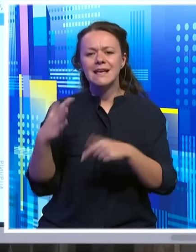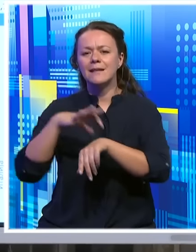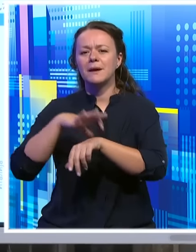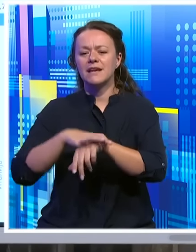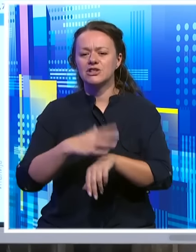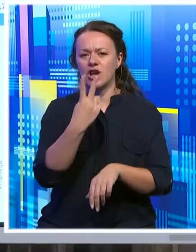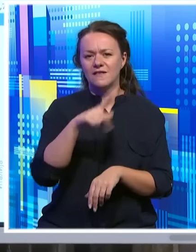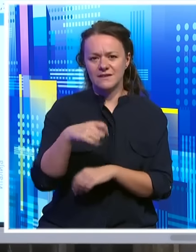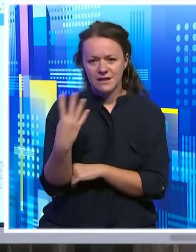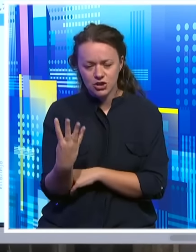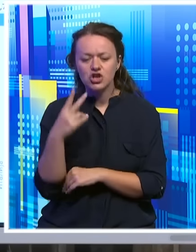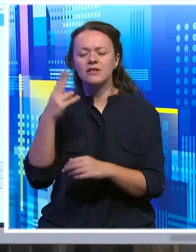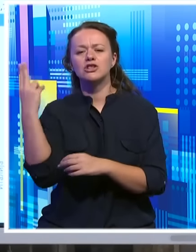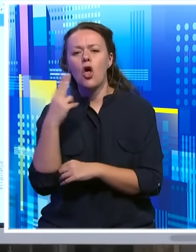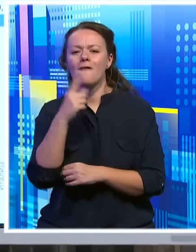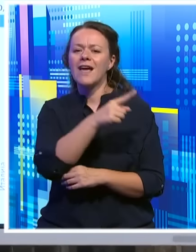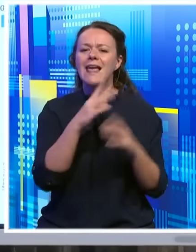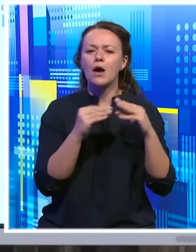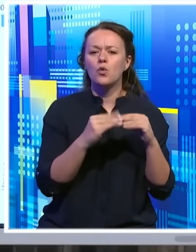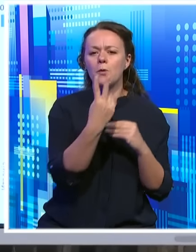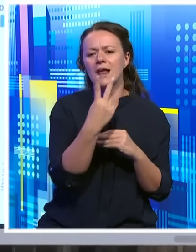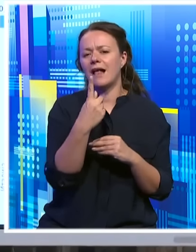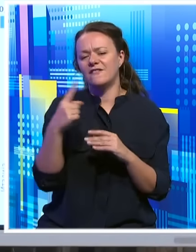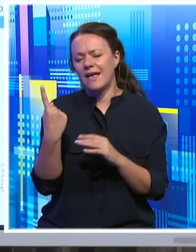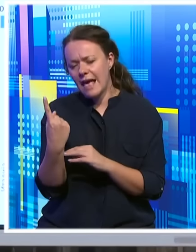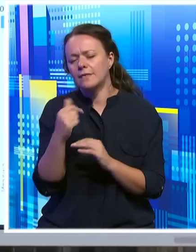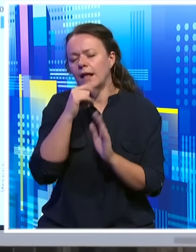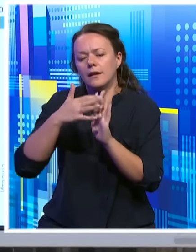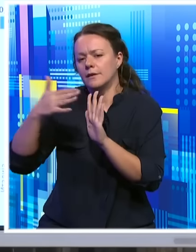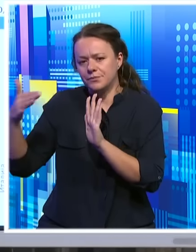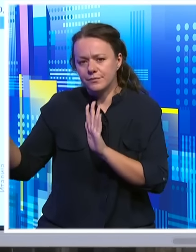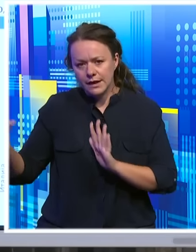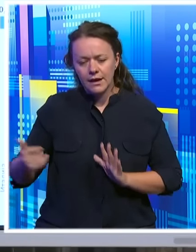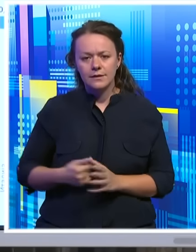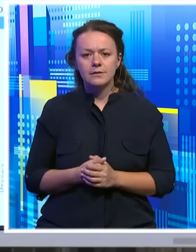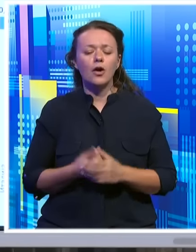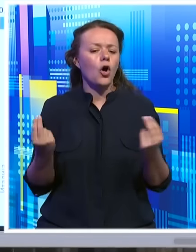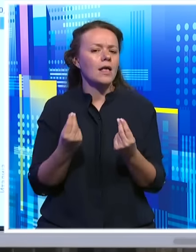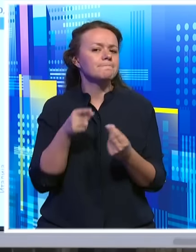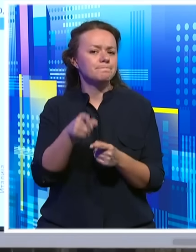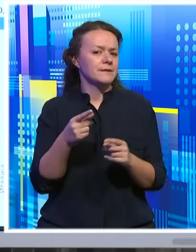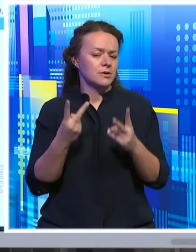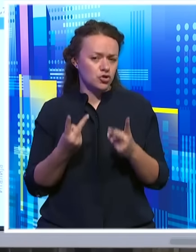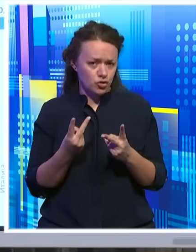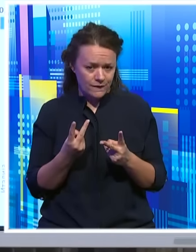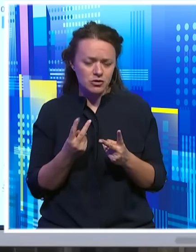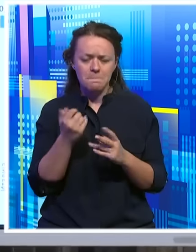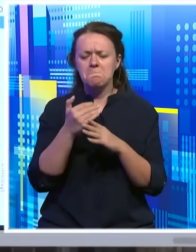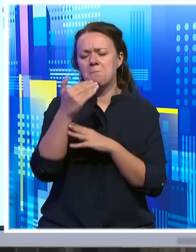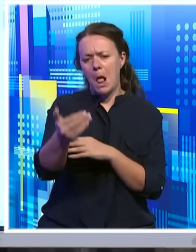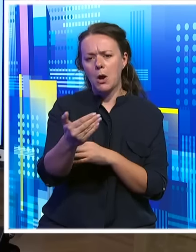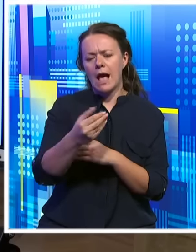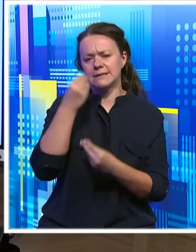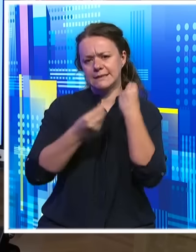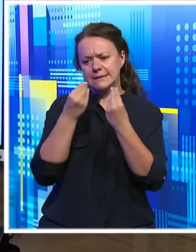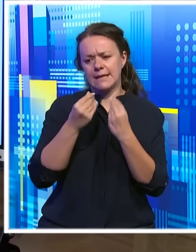2,4, Slovenije i Rumunije na 2,1 i tako dalje. Zašto je ovo važno? Kasnije ću izaći oko drugih